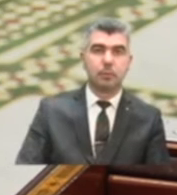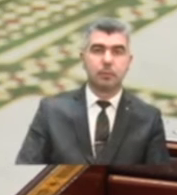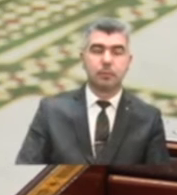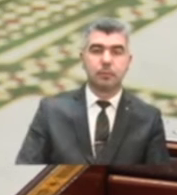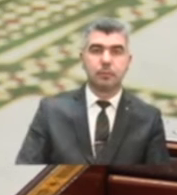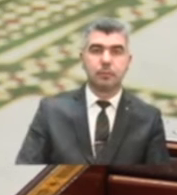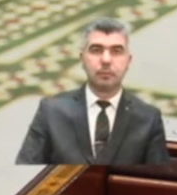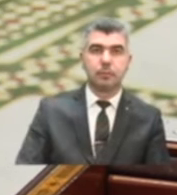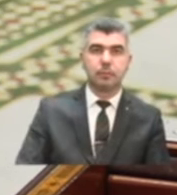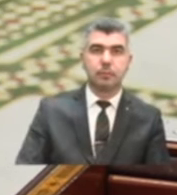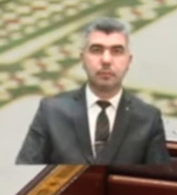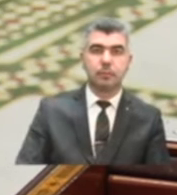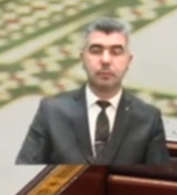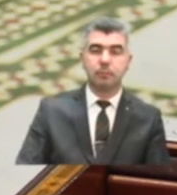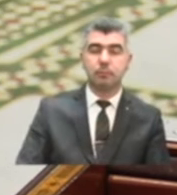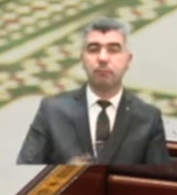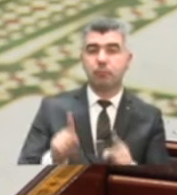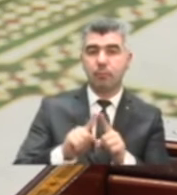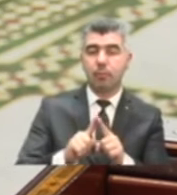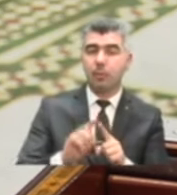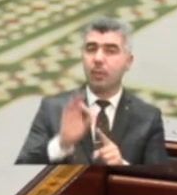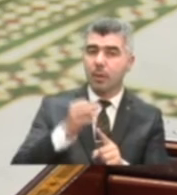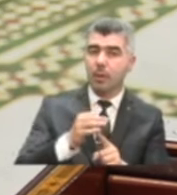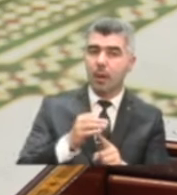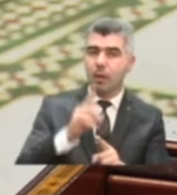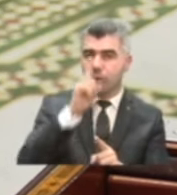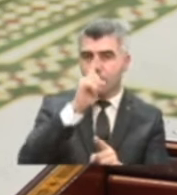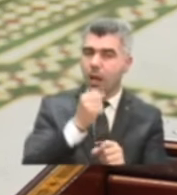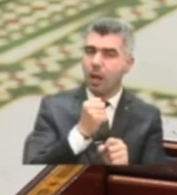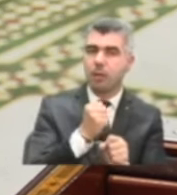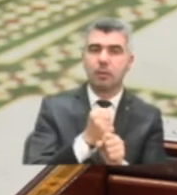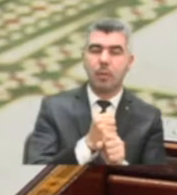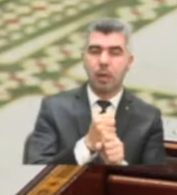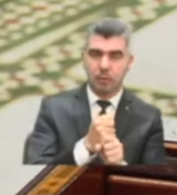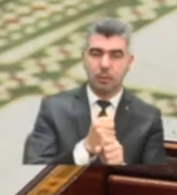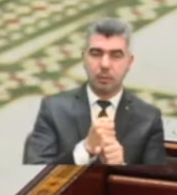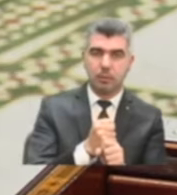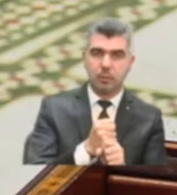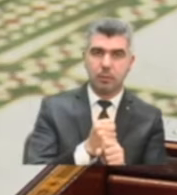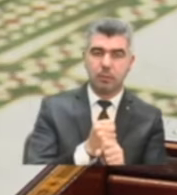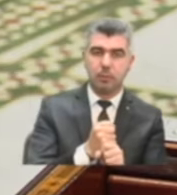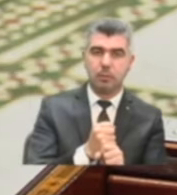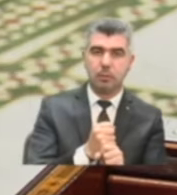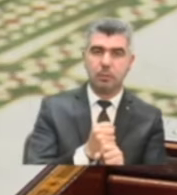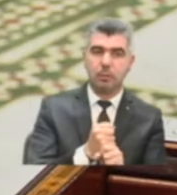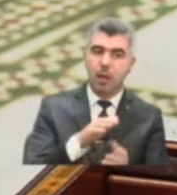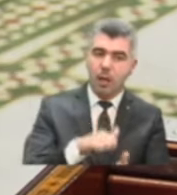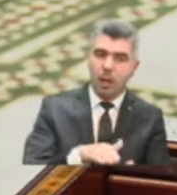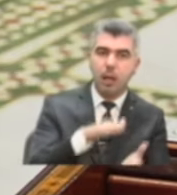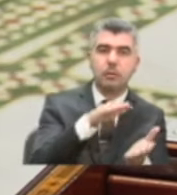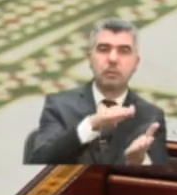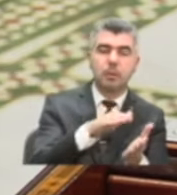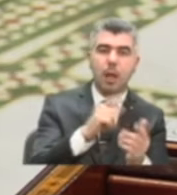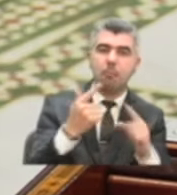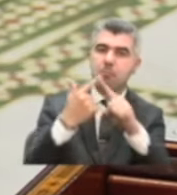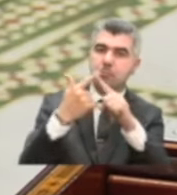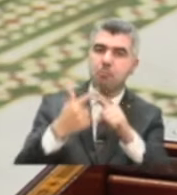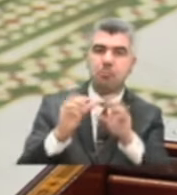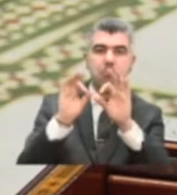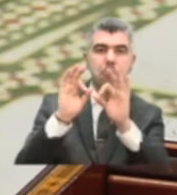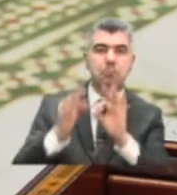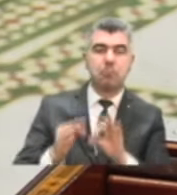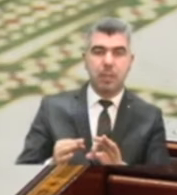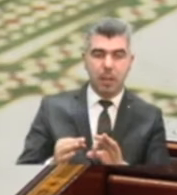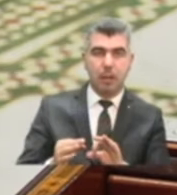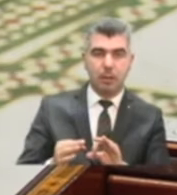يعني طبعا حنا تنعملوا باش نشوفوا كيفاش يعني نعبئوا الميزانيه